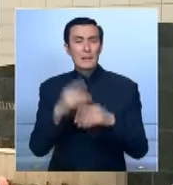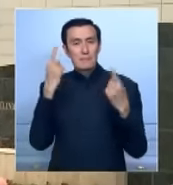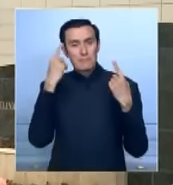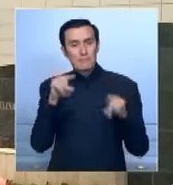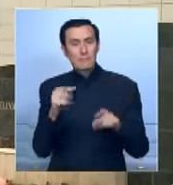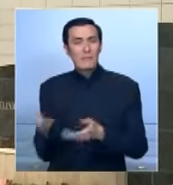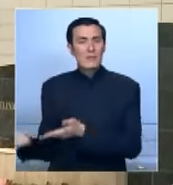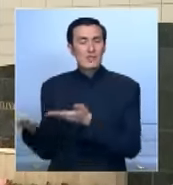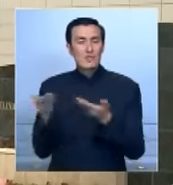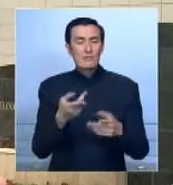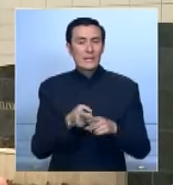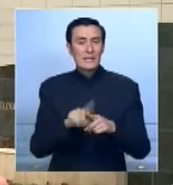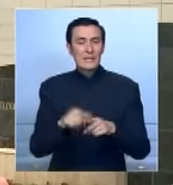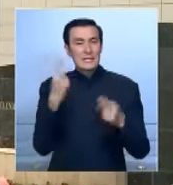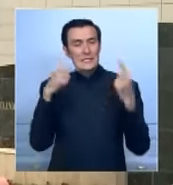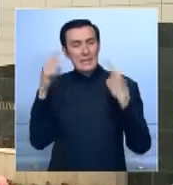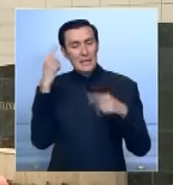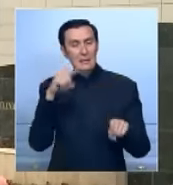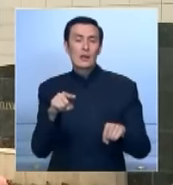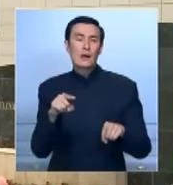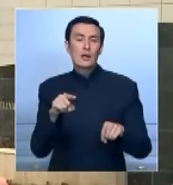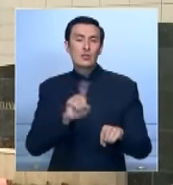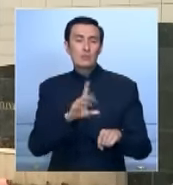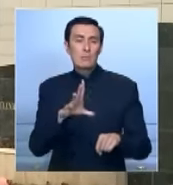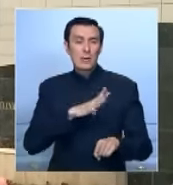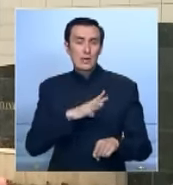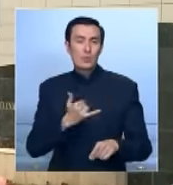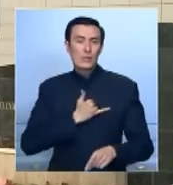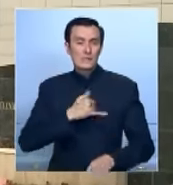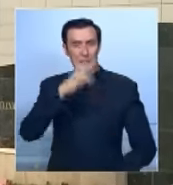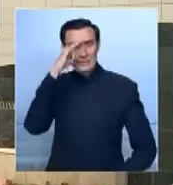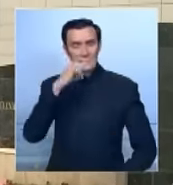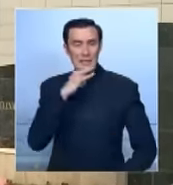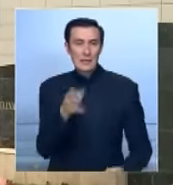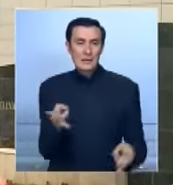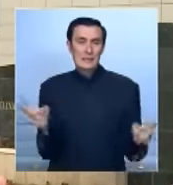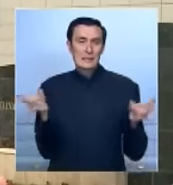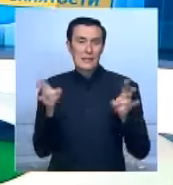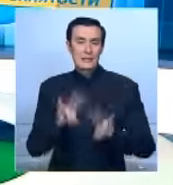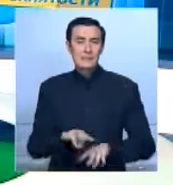вот этих стартапов, то чтобы они осели в Казахстане.